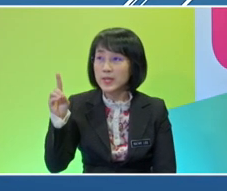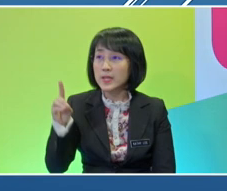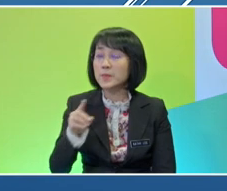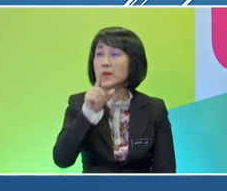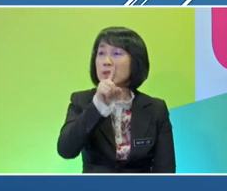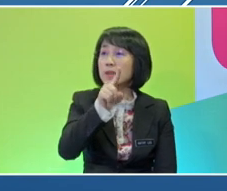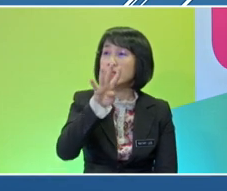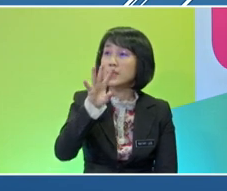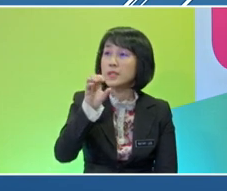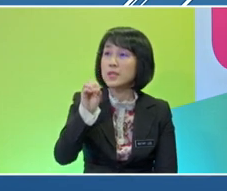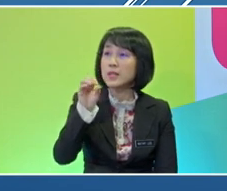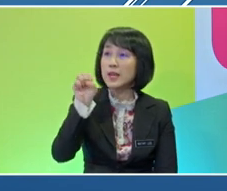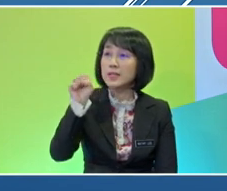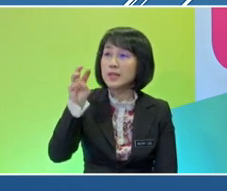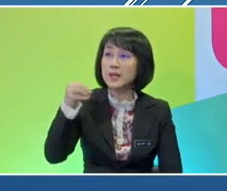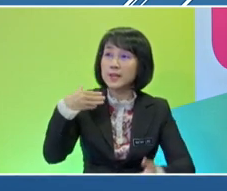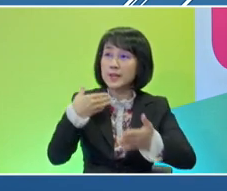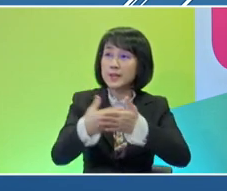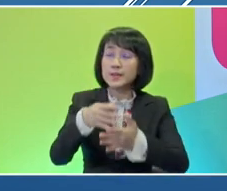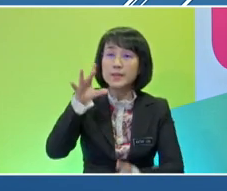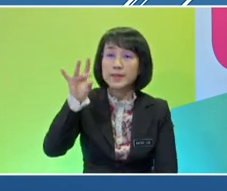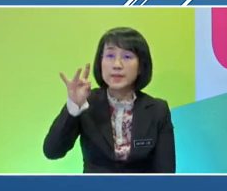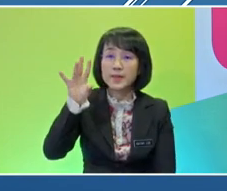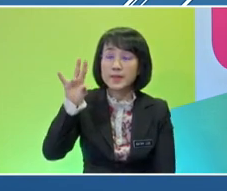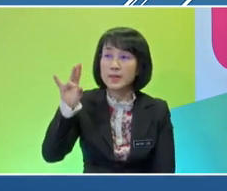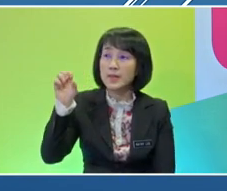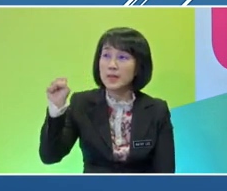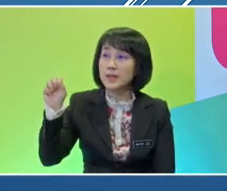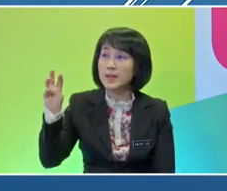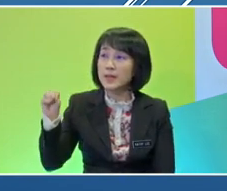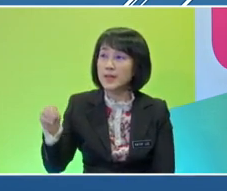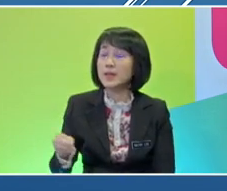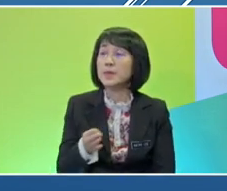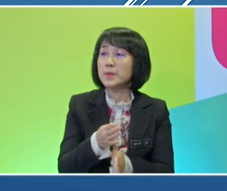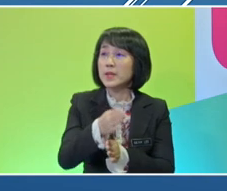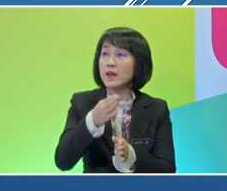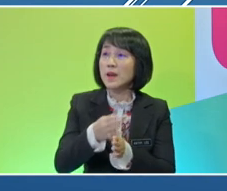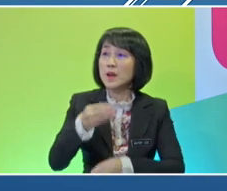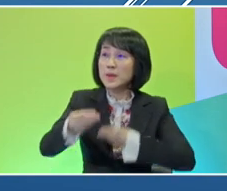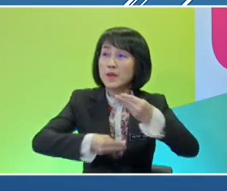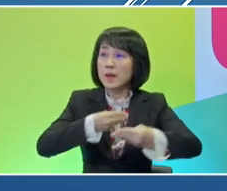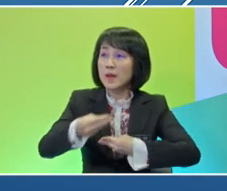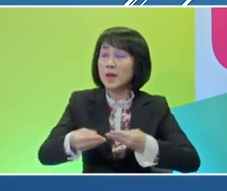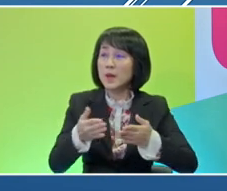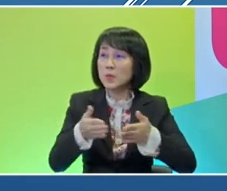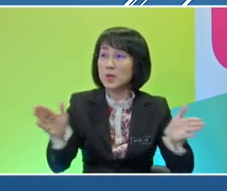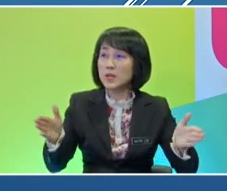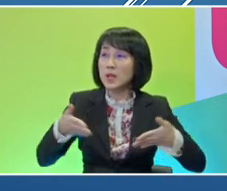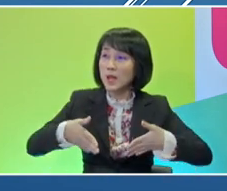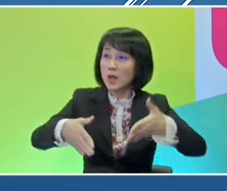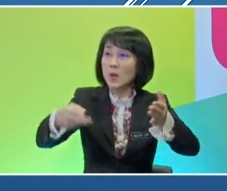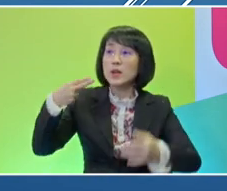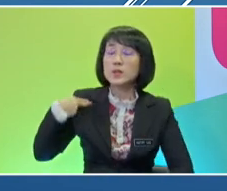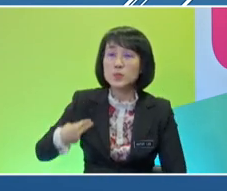masehi sehingga 87 sebelum masih yaitu bidang perdagangan membuka Sutra bidang tengok pada peta dekat dalam